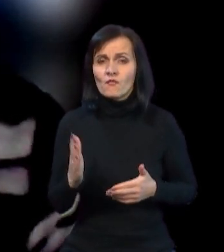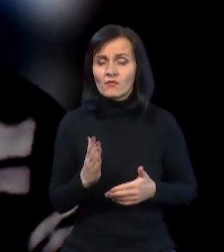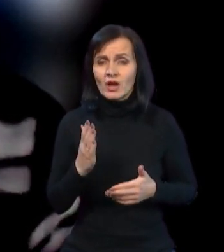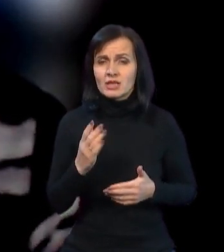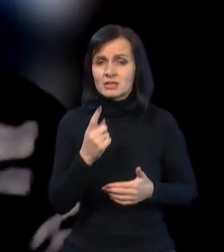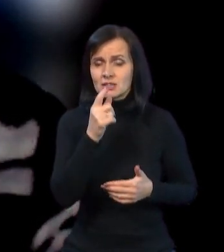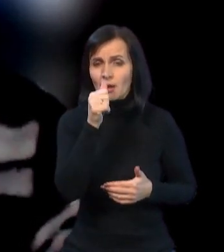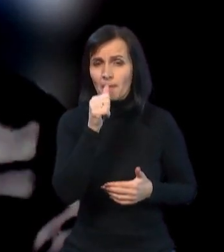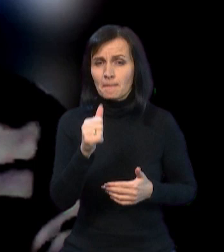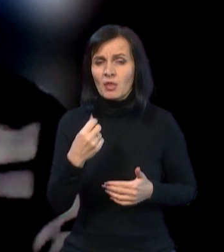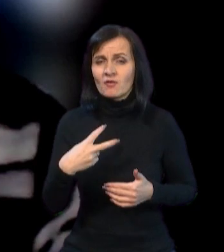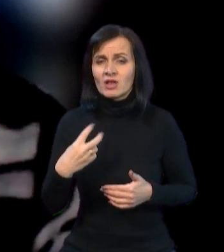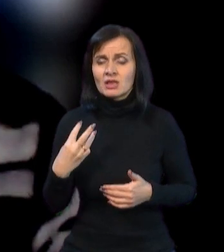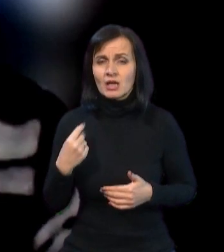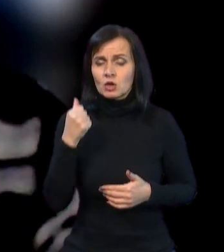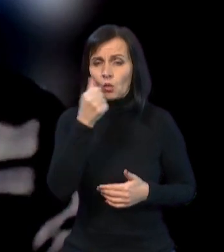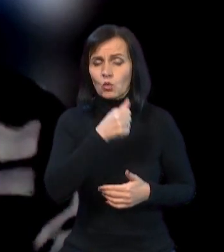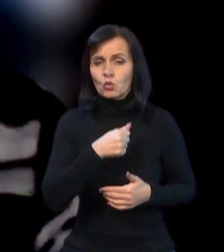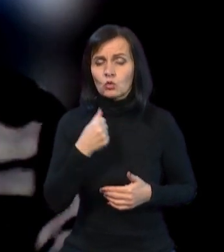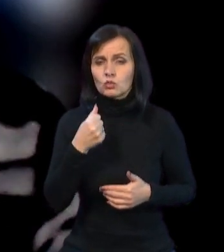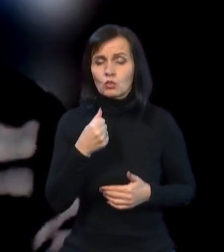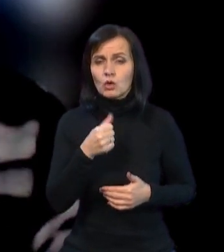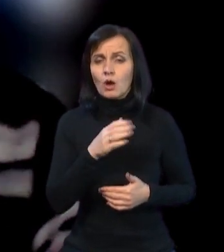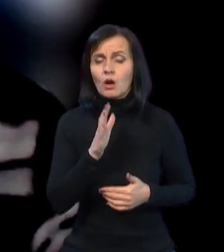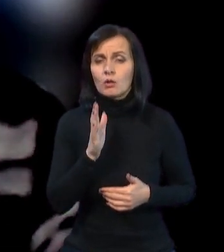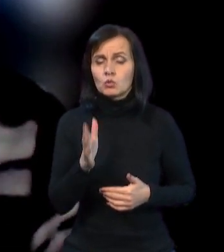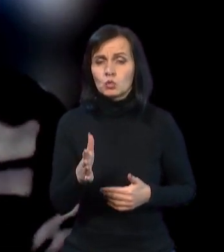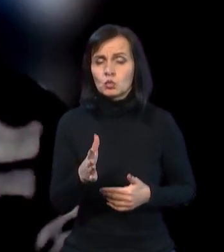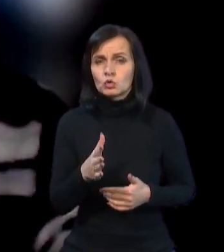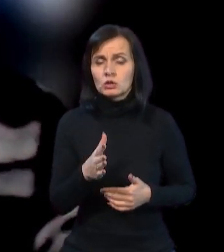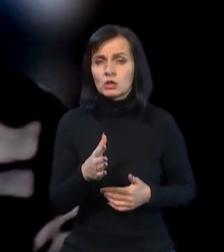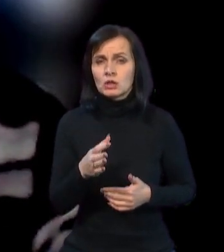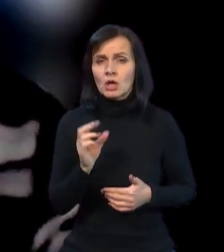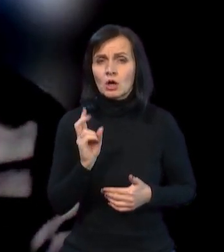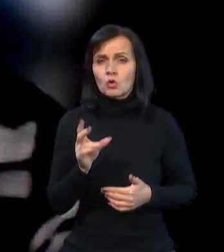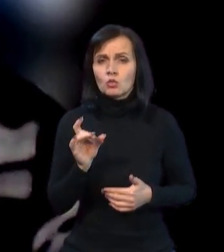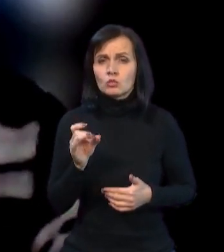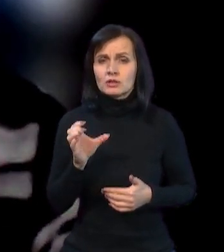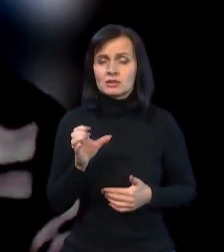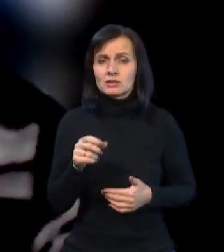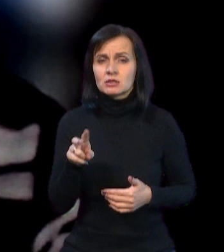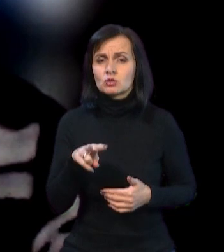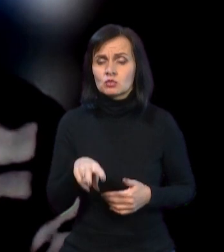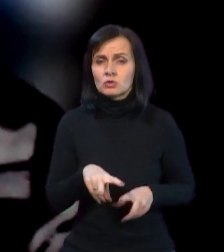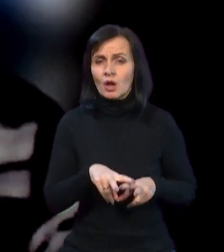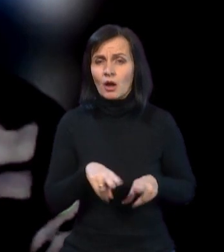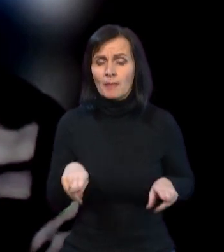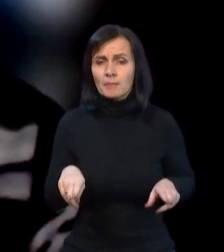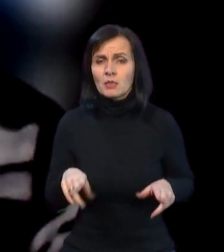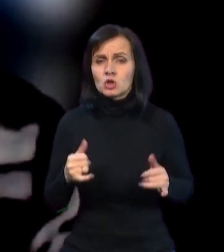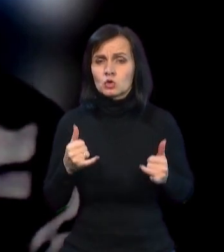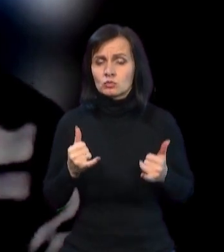місяця 2023 року буде до, ну, курс долара ось такий, який на сьогоднішній